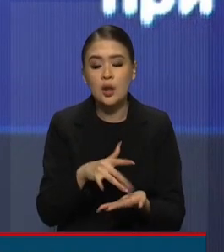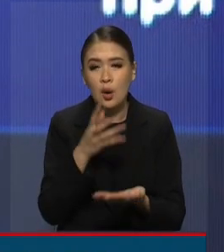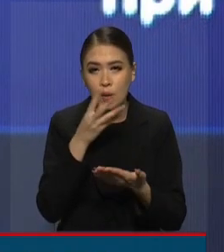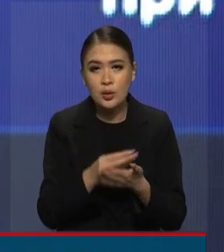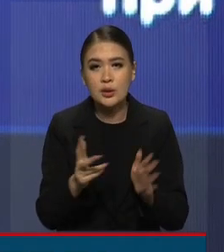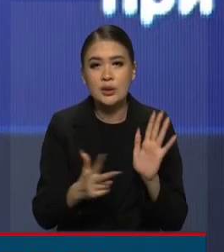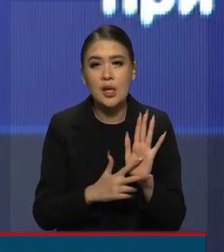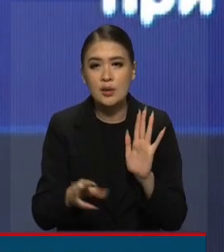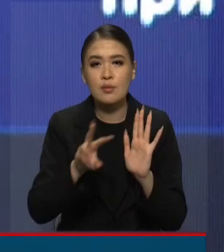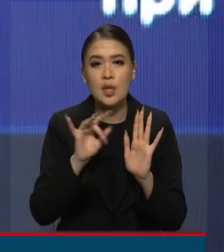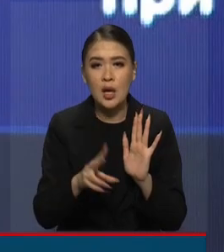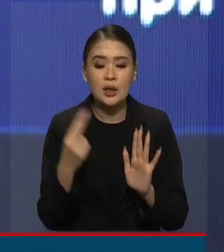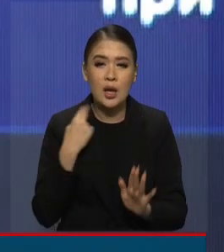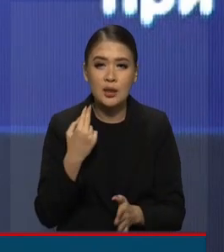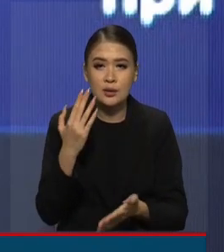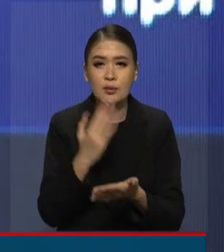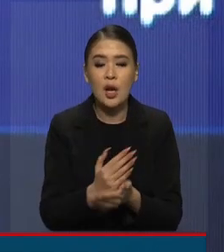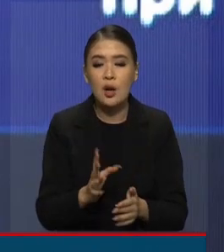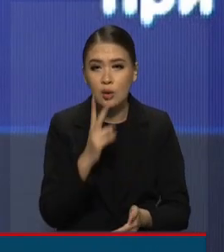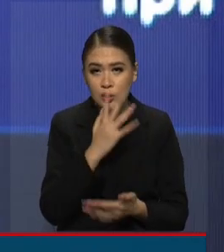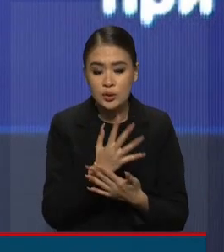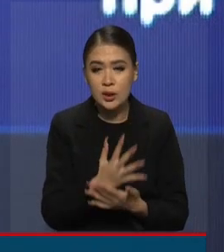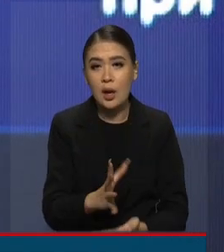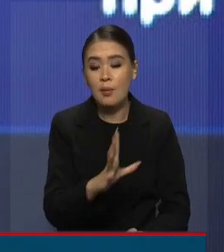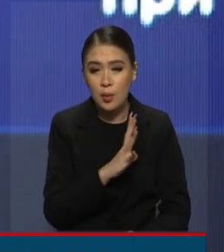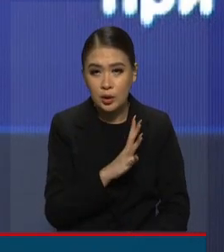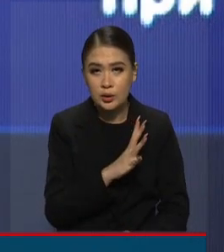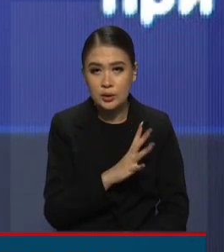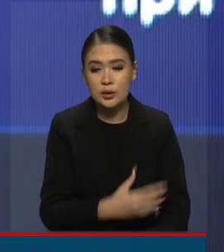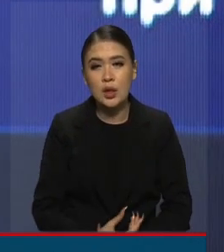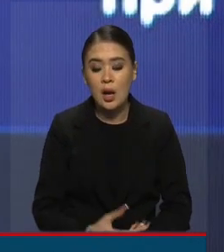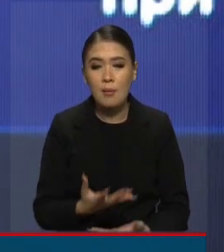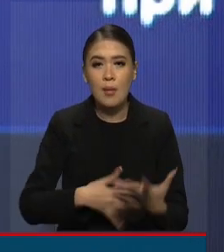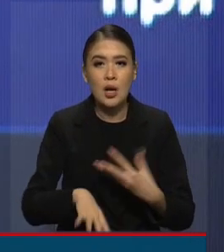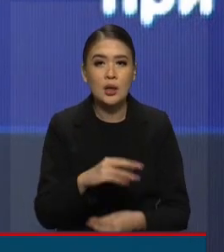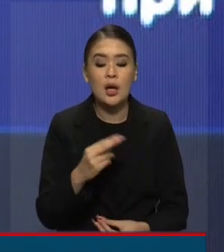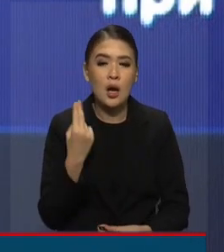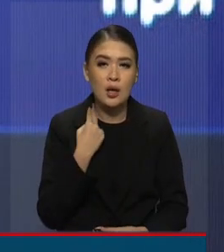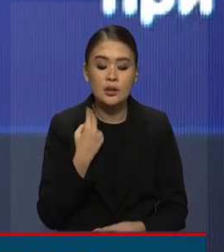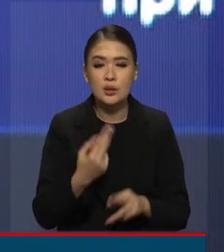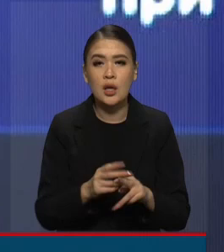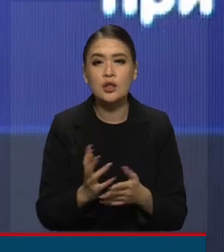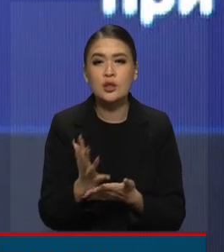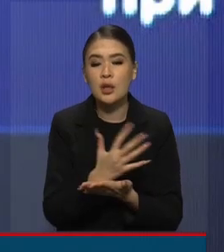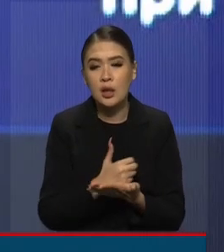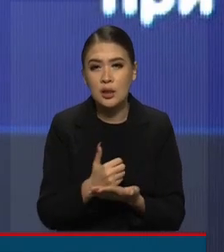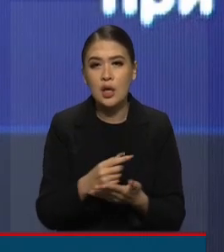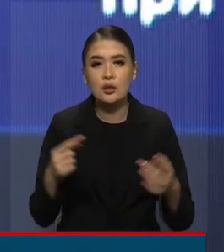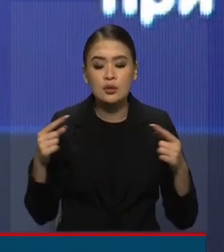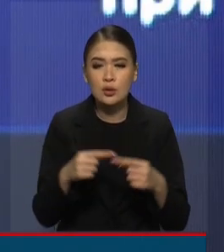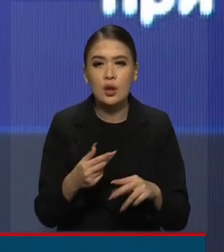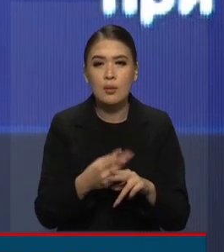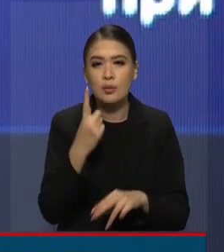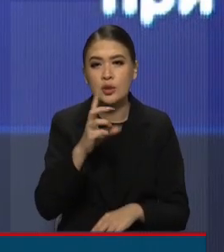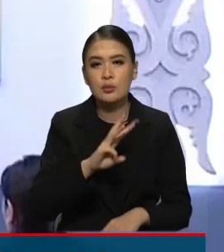8 миллиард деген қарыз бар деп арызында көрсеткен болатын, бірақ біз барлық қаржылық ұйымдардан мәлімет жинағанда нақты қарызы